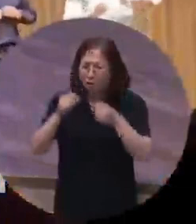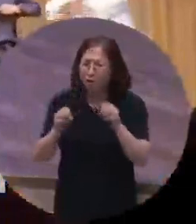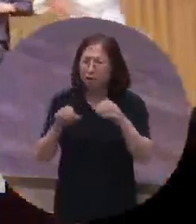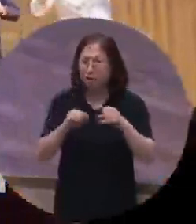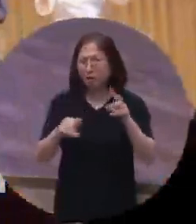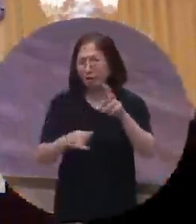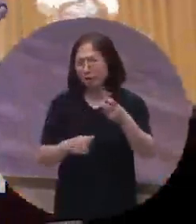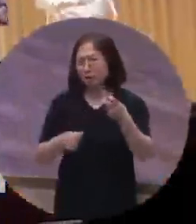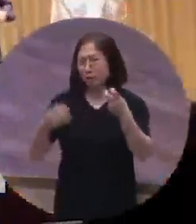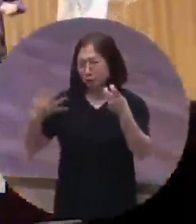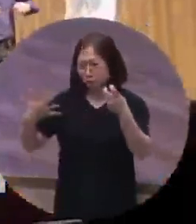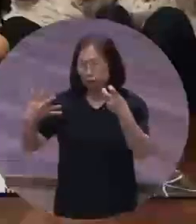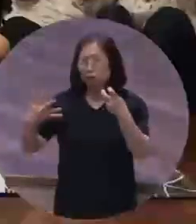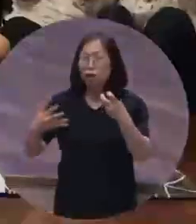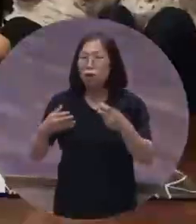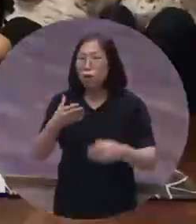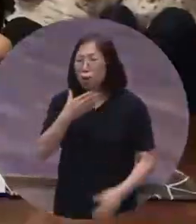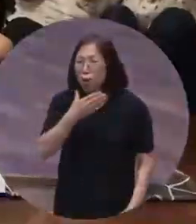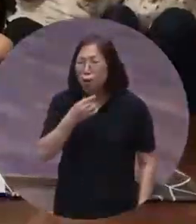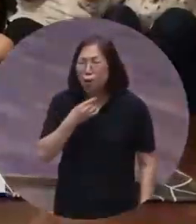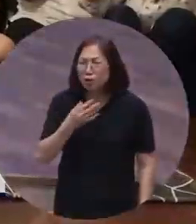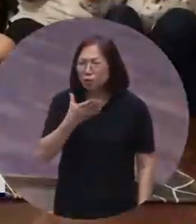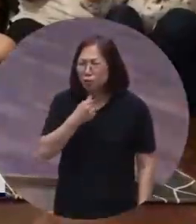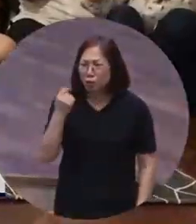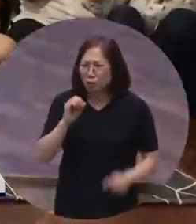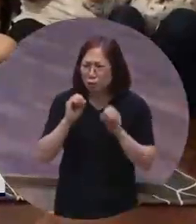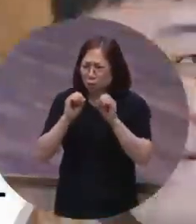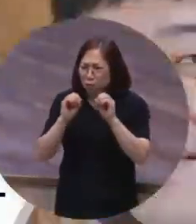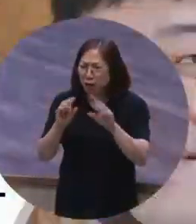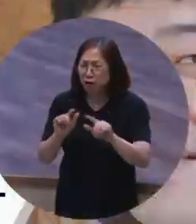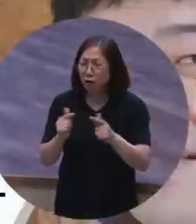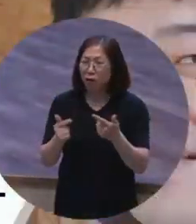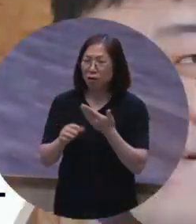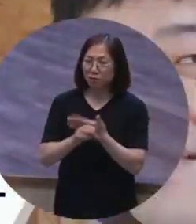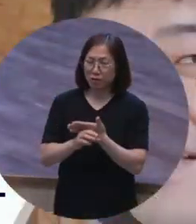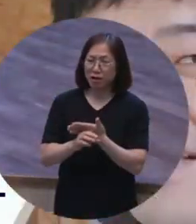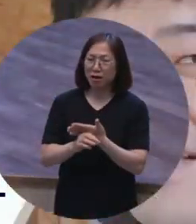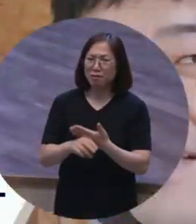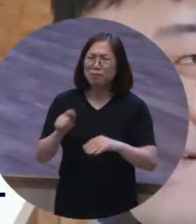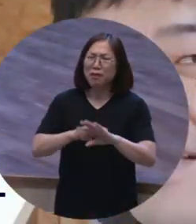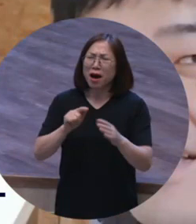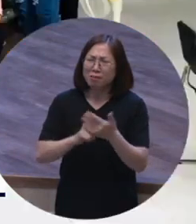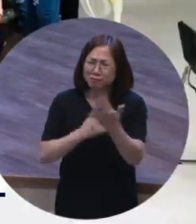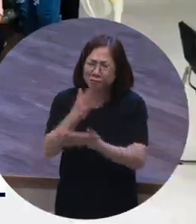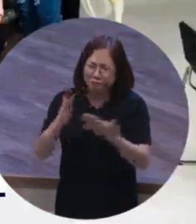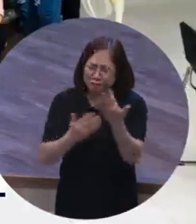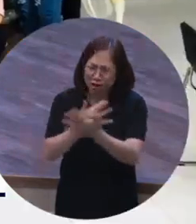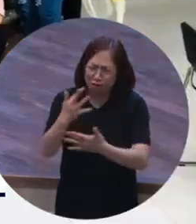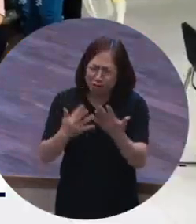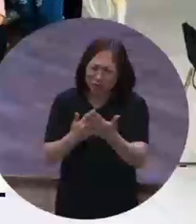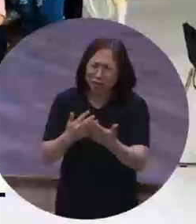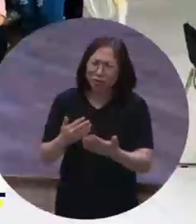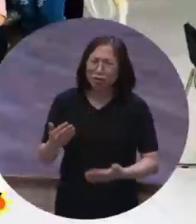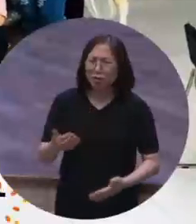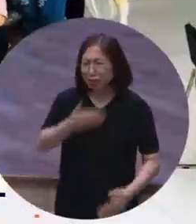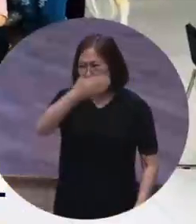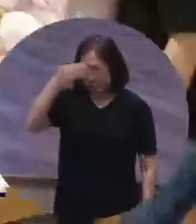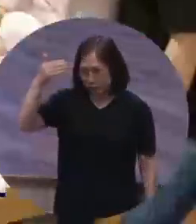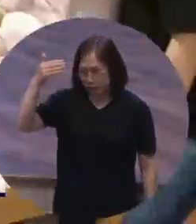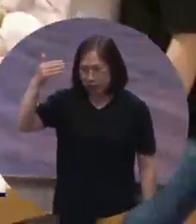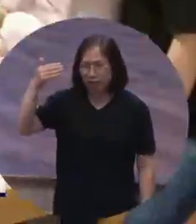9절 말씀처럼 오직 복음을 말하지 않으면 마음에 불 붙는 듯 뜨거워지는 전도의 열정을 가진 우리